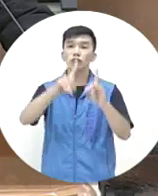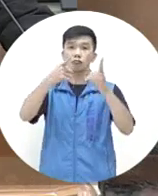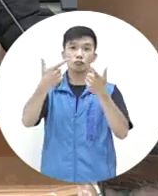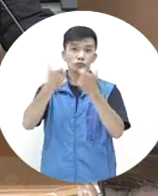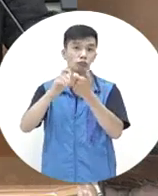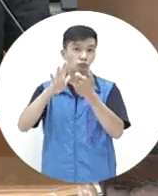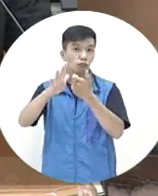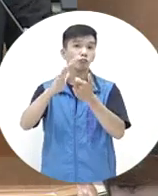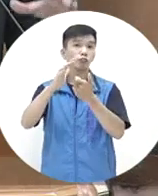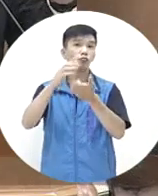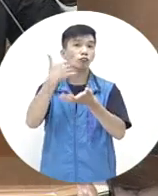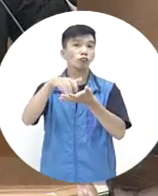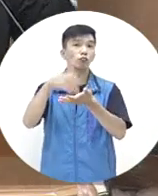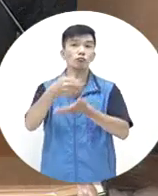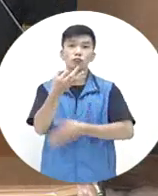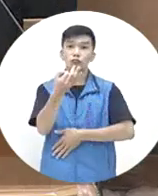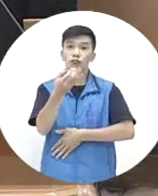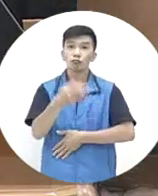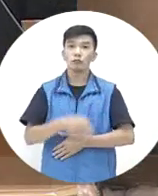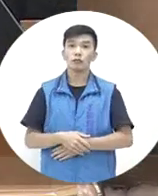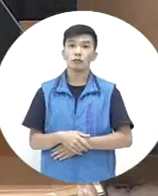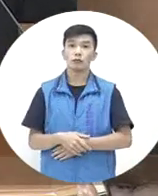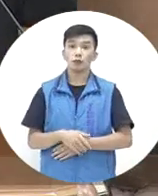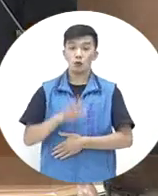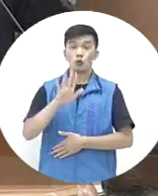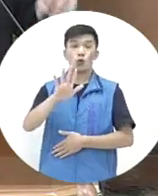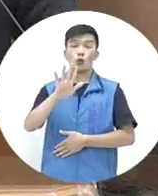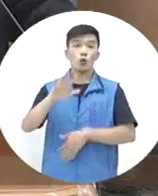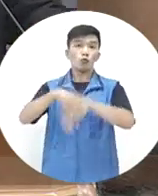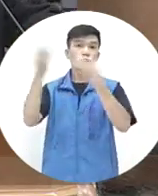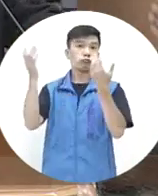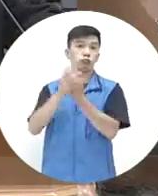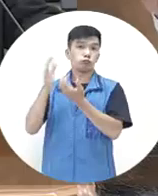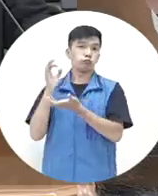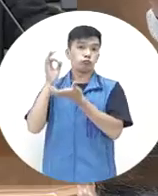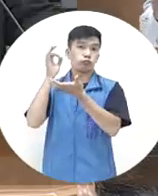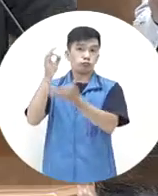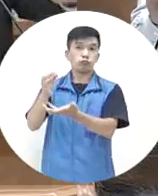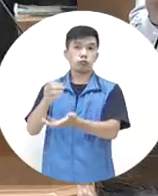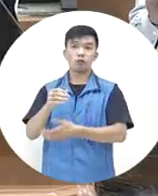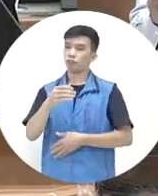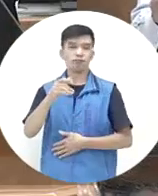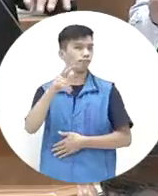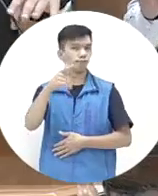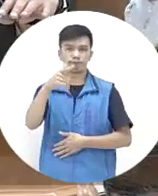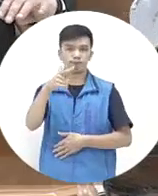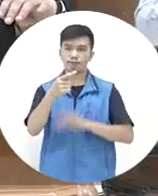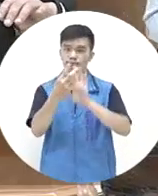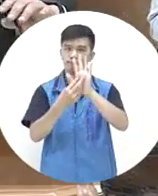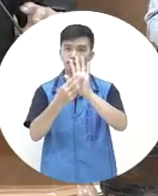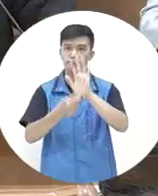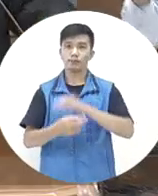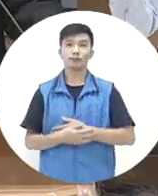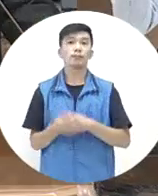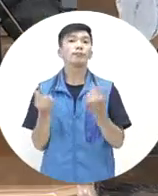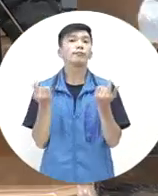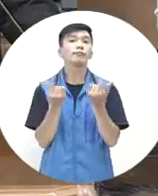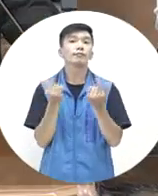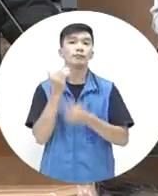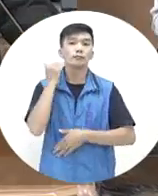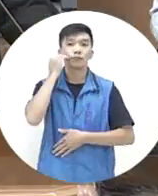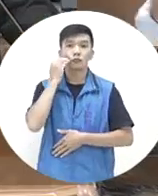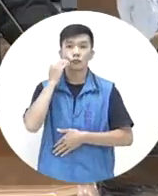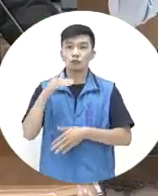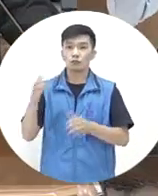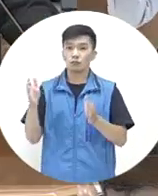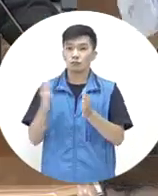前都投入了， 基本上都累啊，几乎550亿都下去了。 不是，我的意思是讲，你譬如讲，你